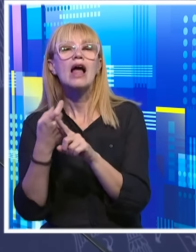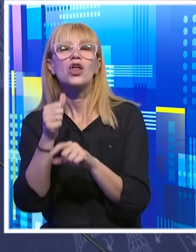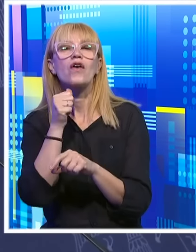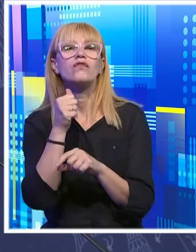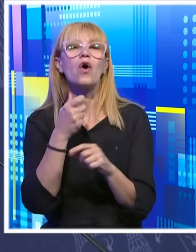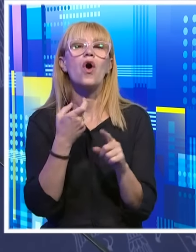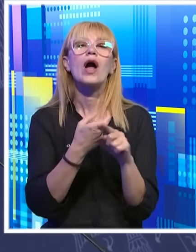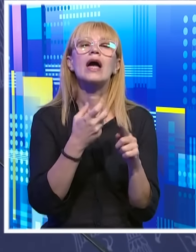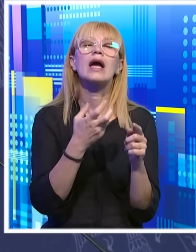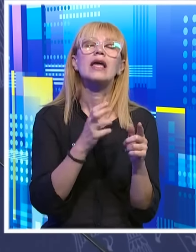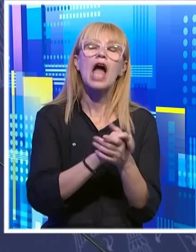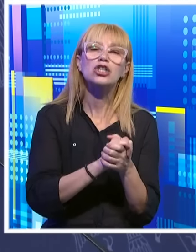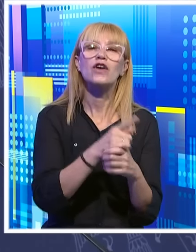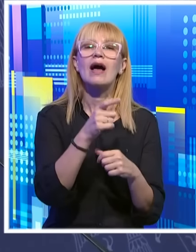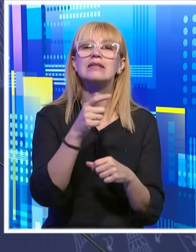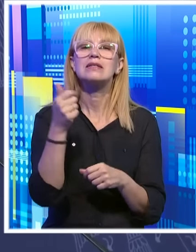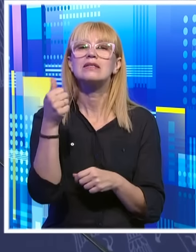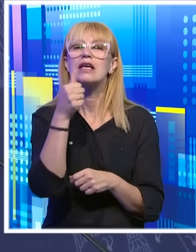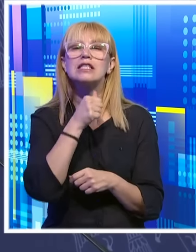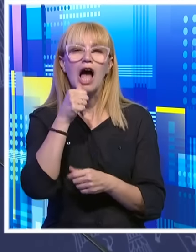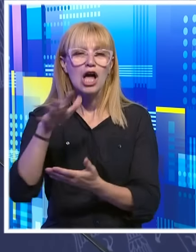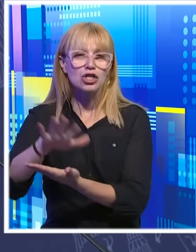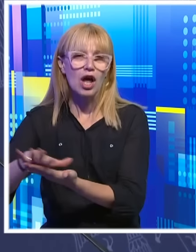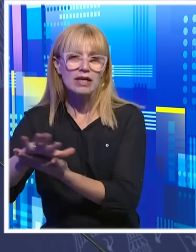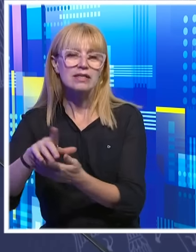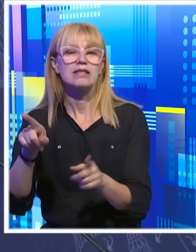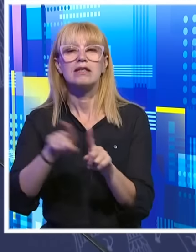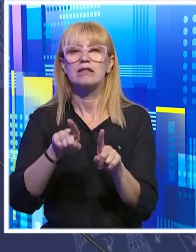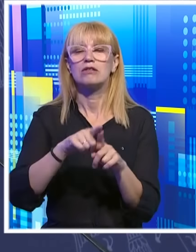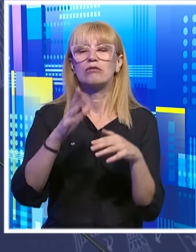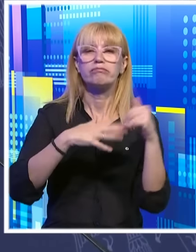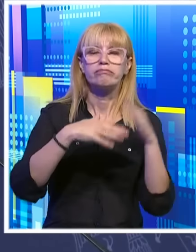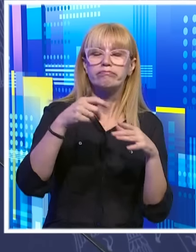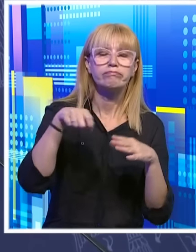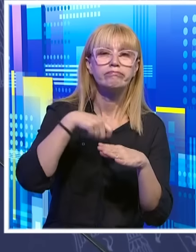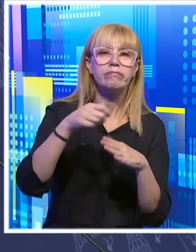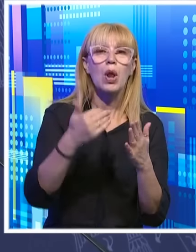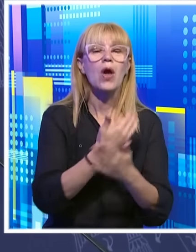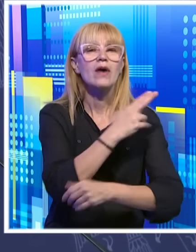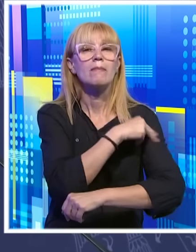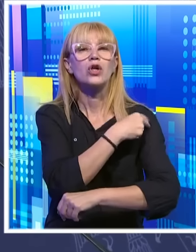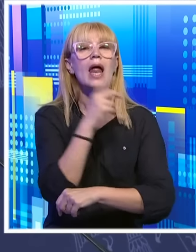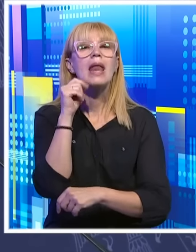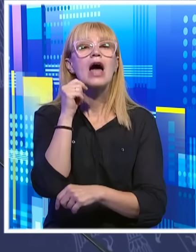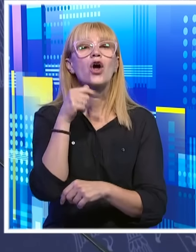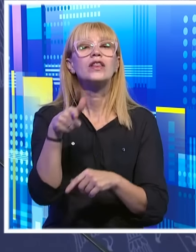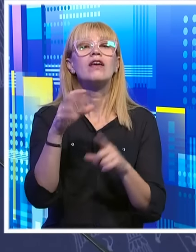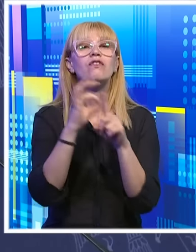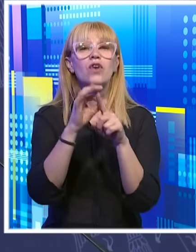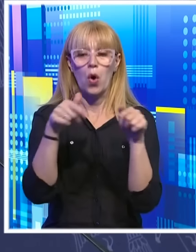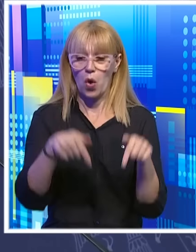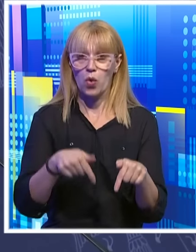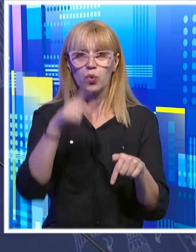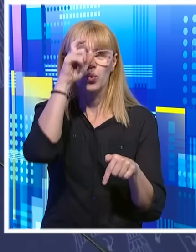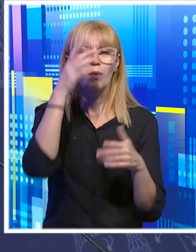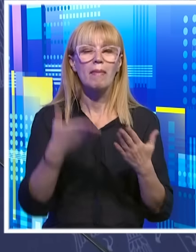u Timočkom okrugu ili Zaječarskom okrugu. Radovi za novu bolnicu Narodni front u Beogradu, GAK Narodni